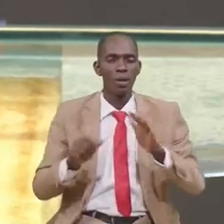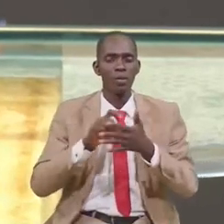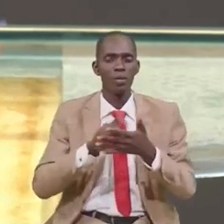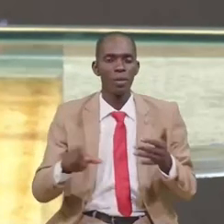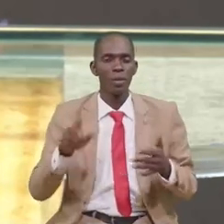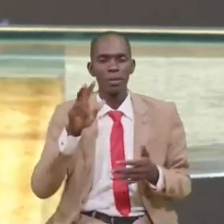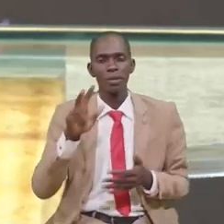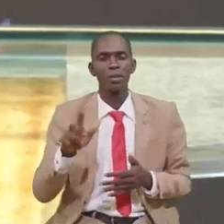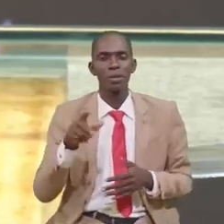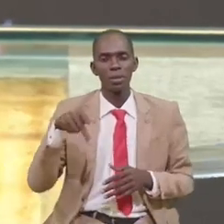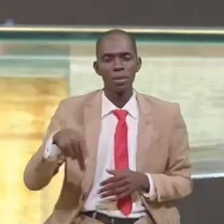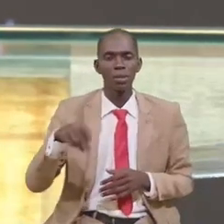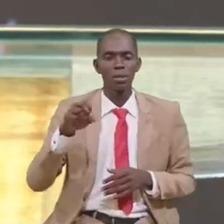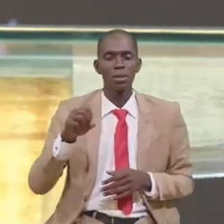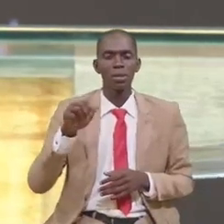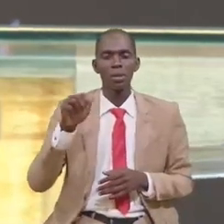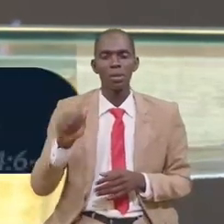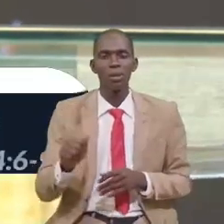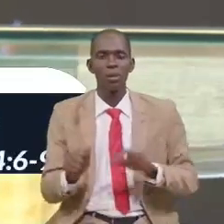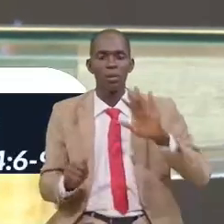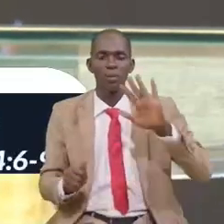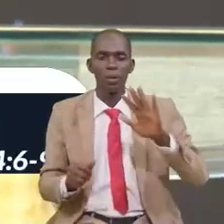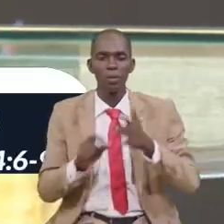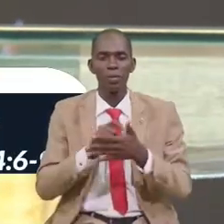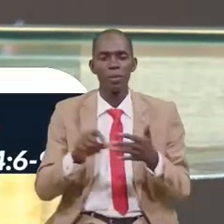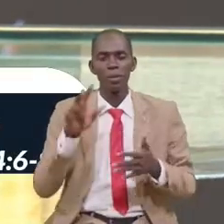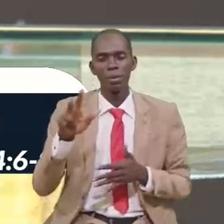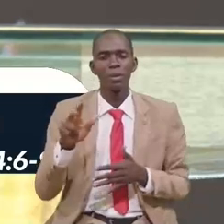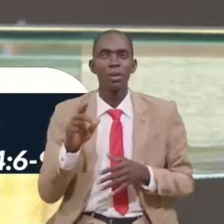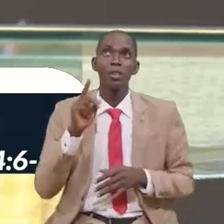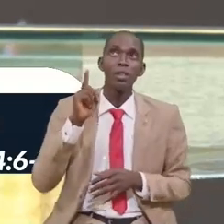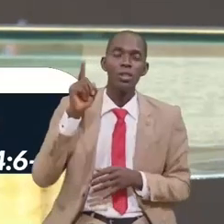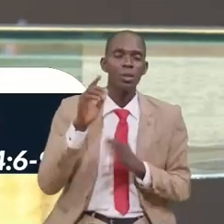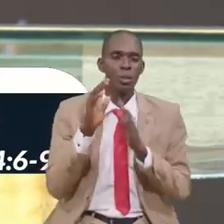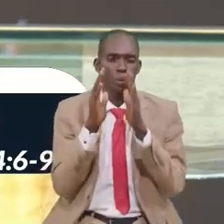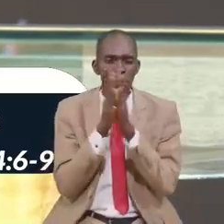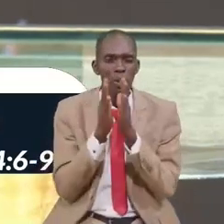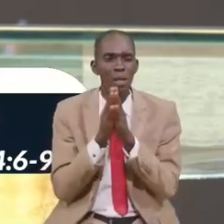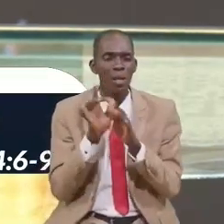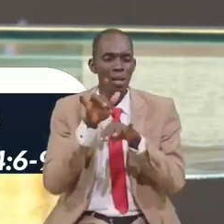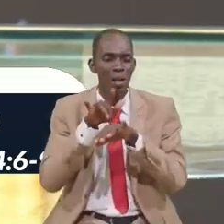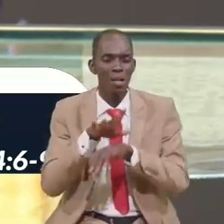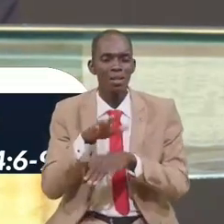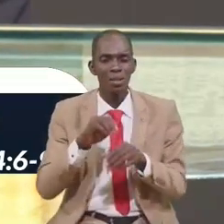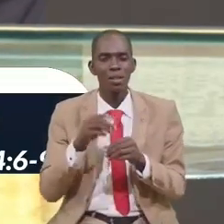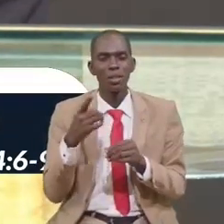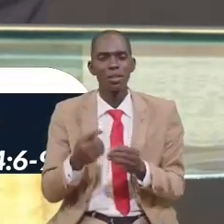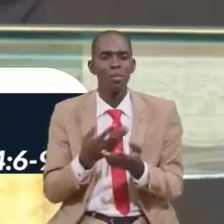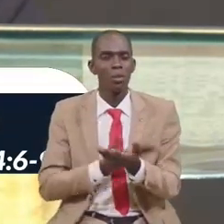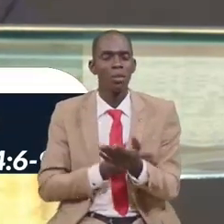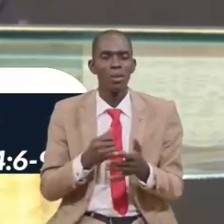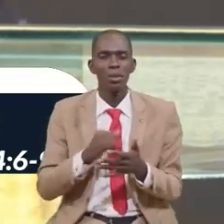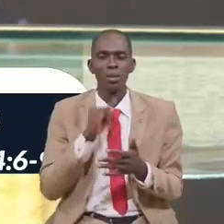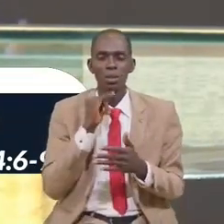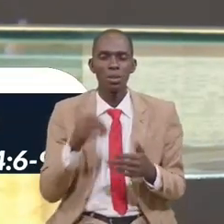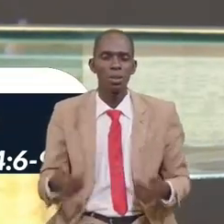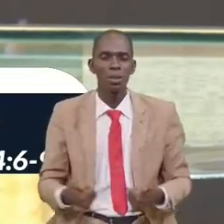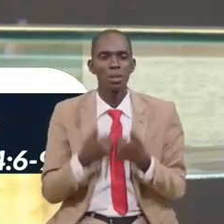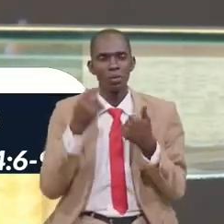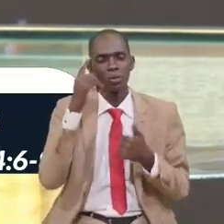5. Il a prié très tôt le matin, un défi pour vous, un encouragement pour vous,